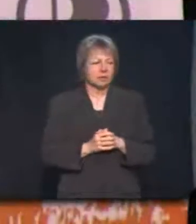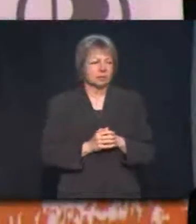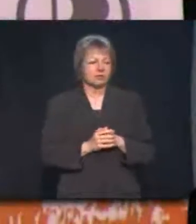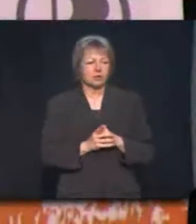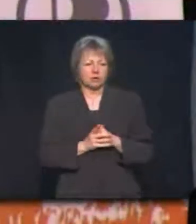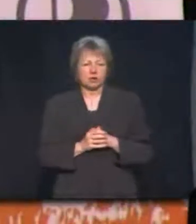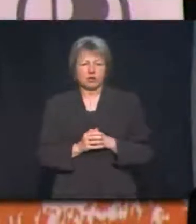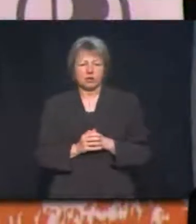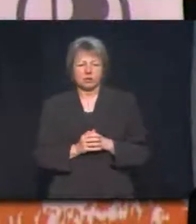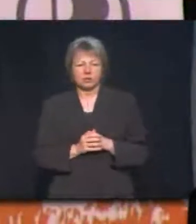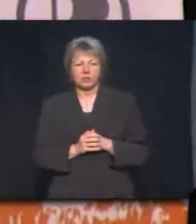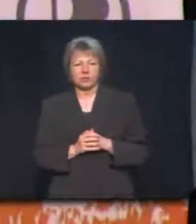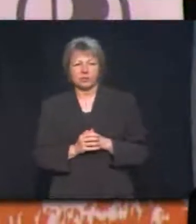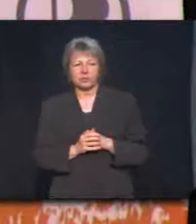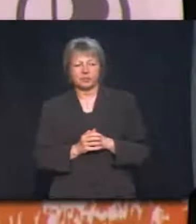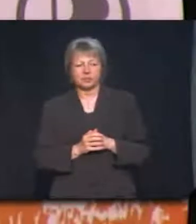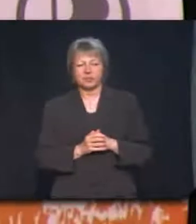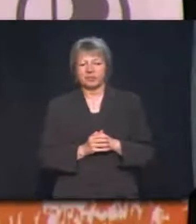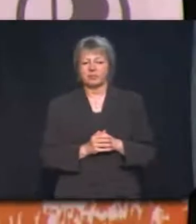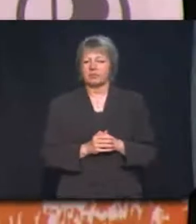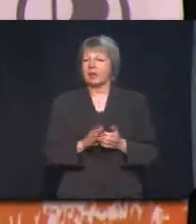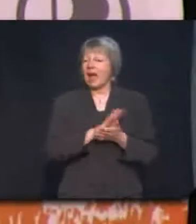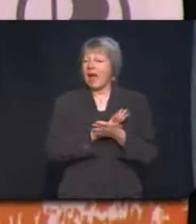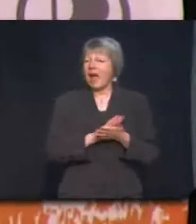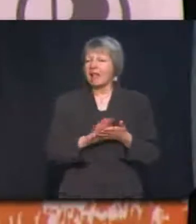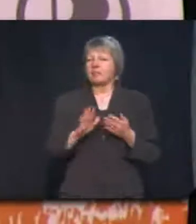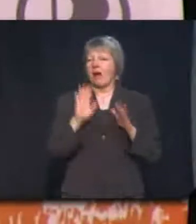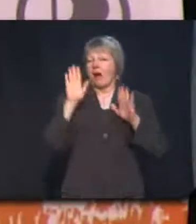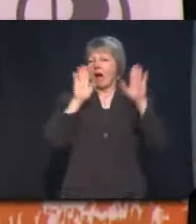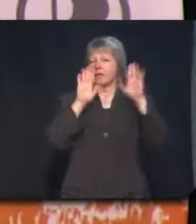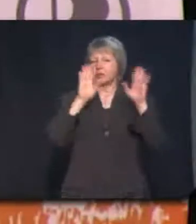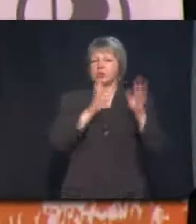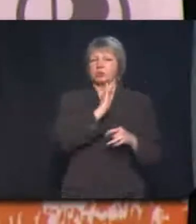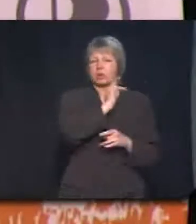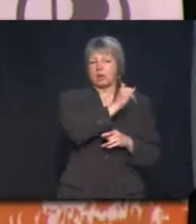es ist eine ganz einfache ja Nein Abstimmung